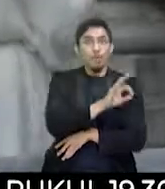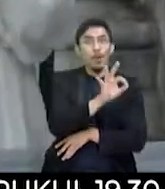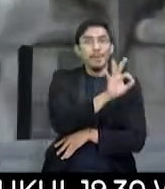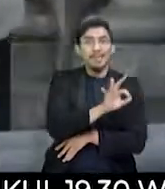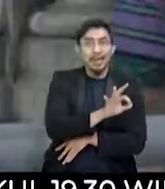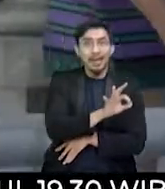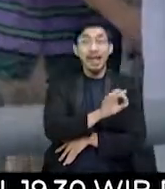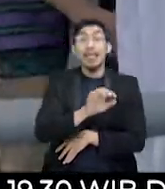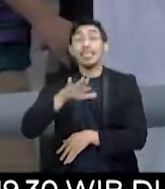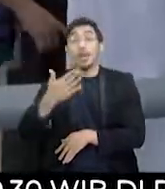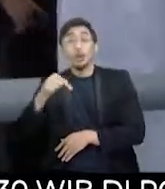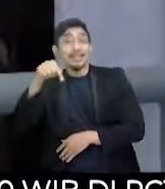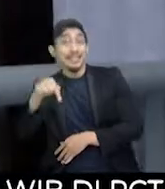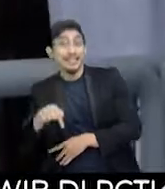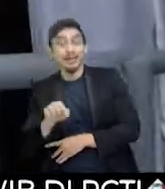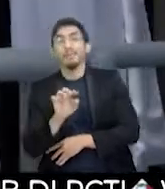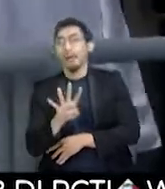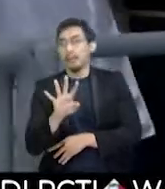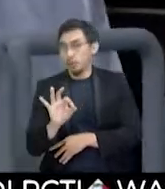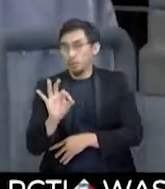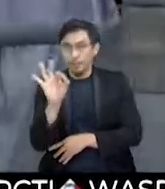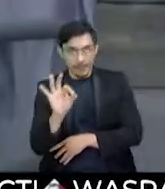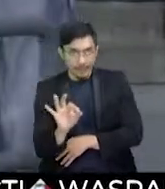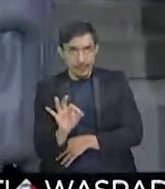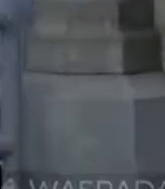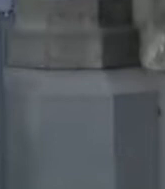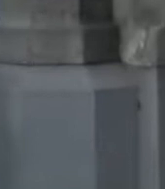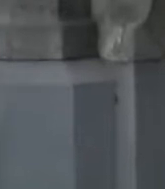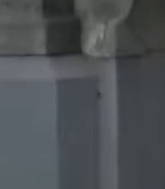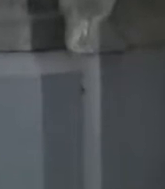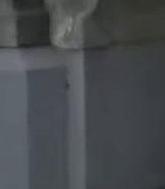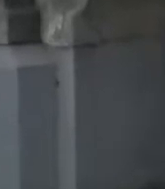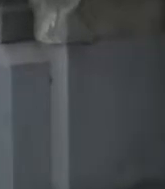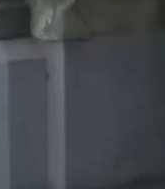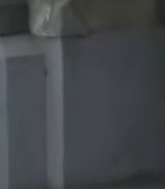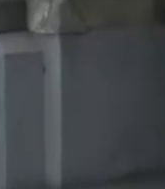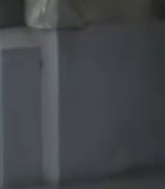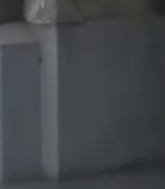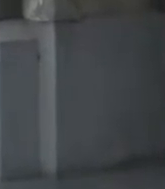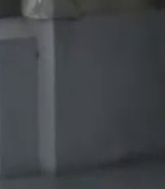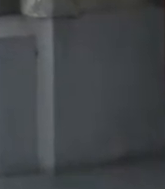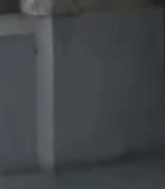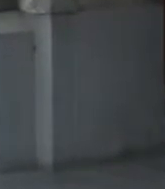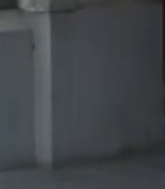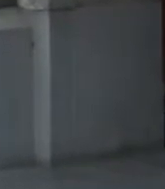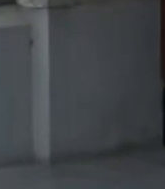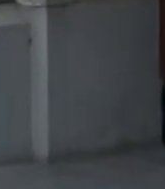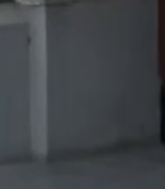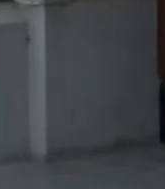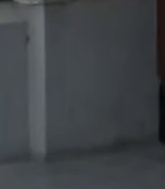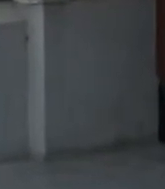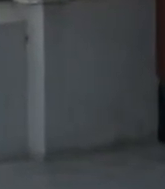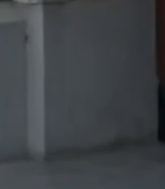kapasitas ini diberlakukan sebanyak 40% dan juga Misa Natal di Gereja Katedral